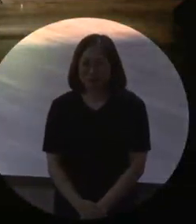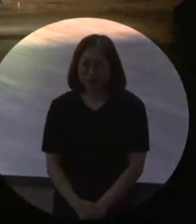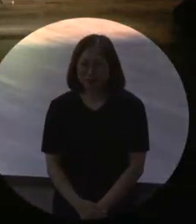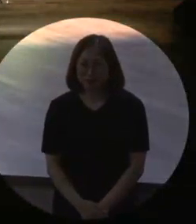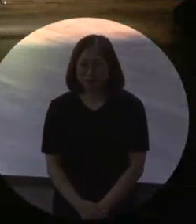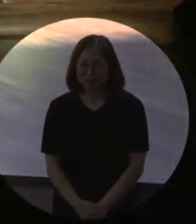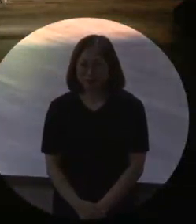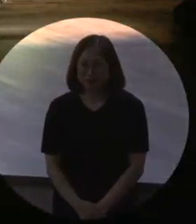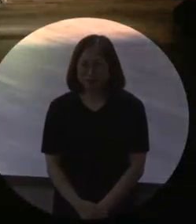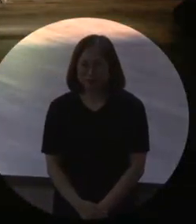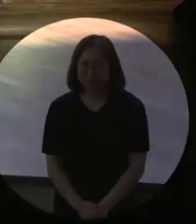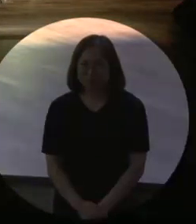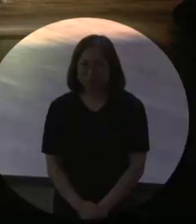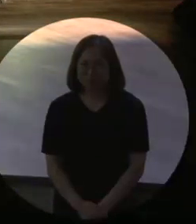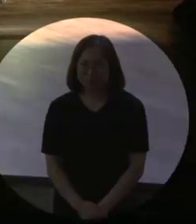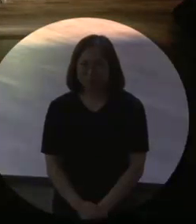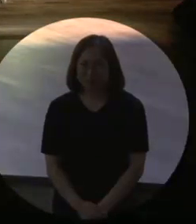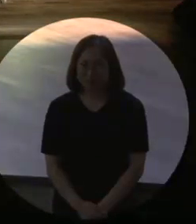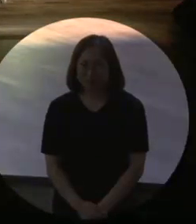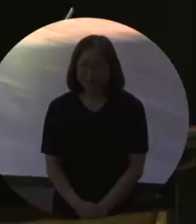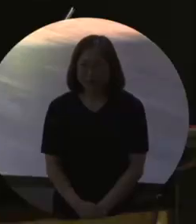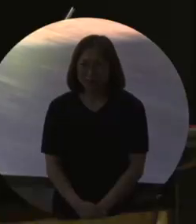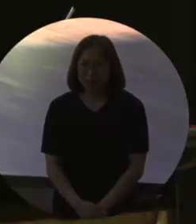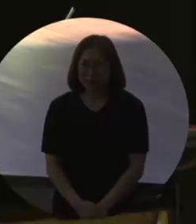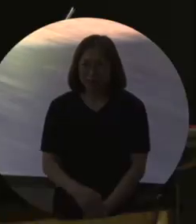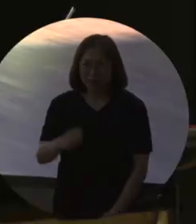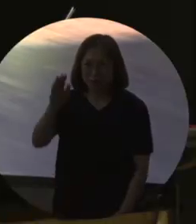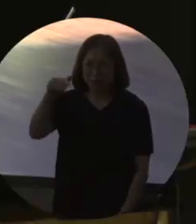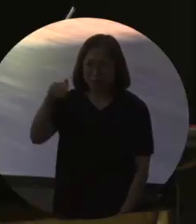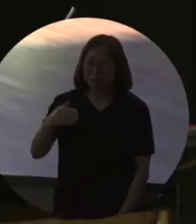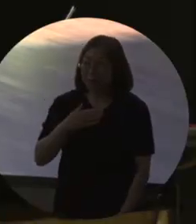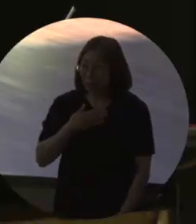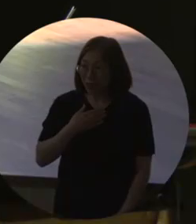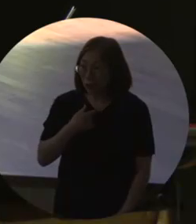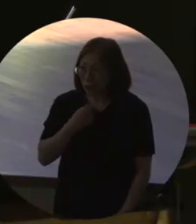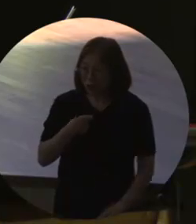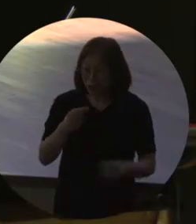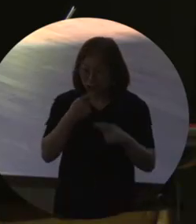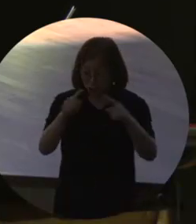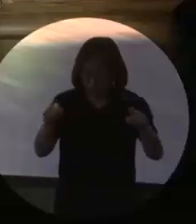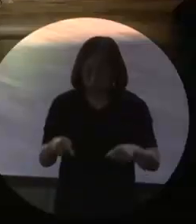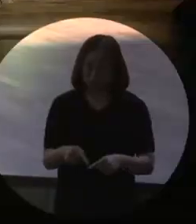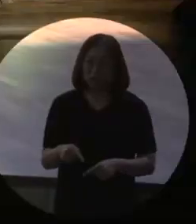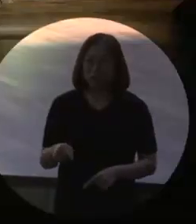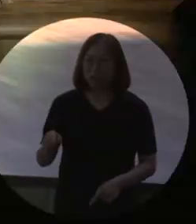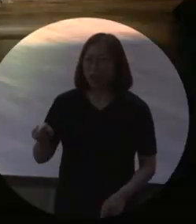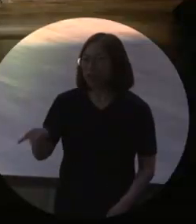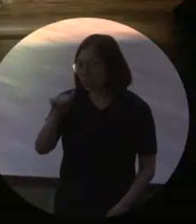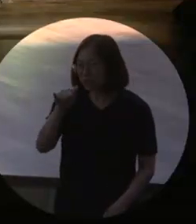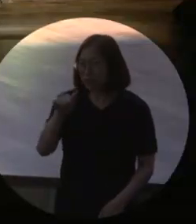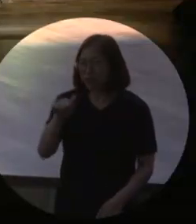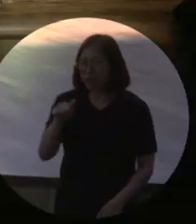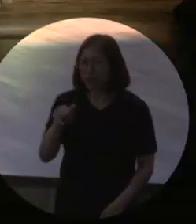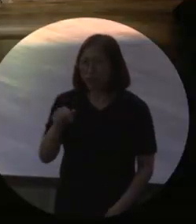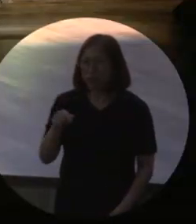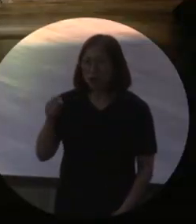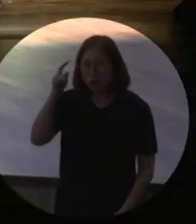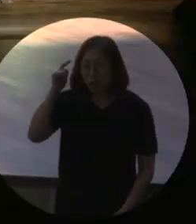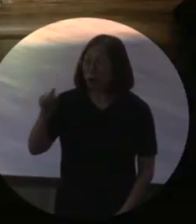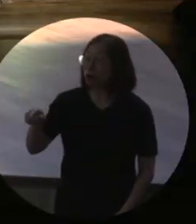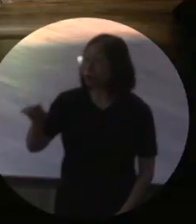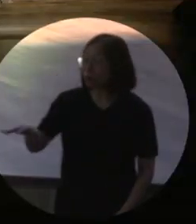아, 네. 내가 준비하려던 서류는? 아, 여기 있습니다. 아니 그게 왜 거기